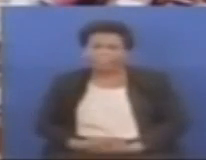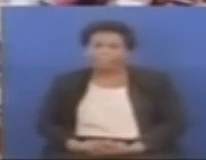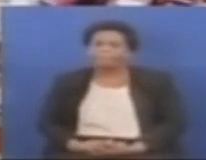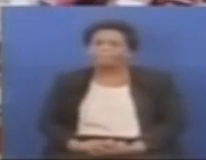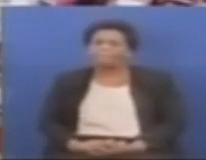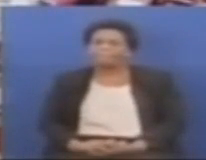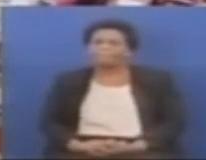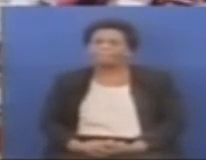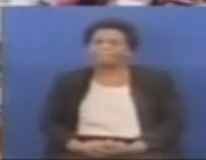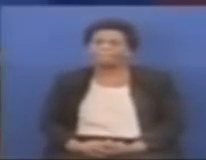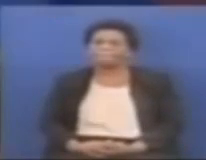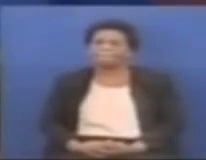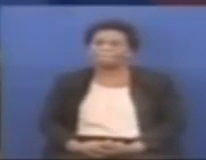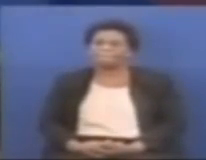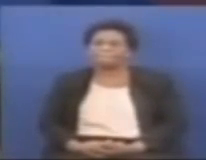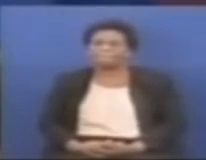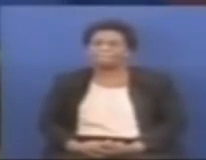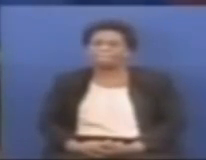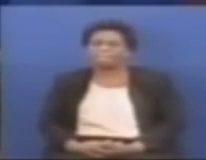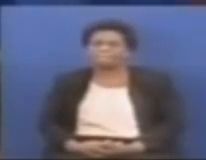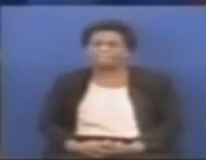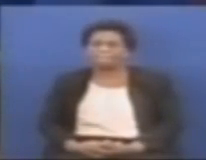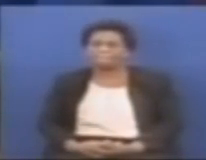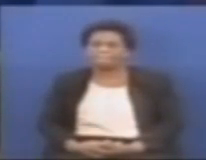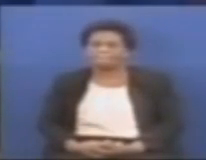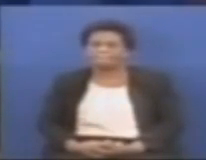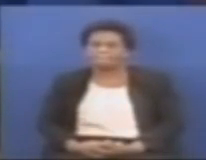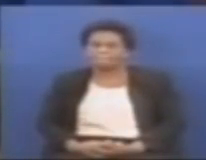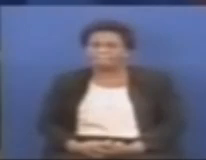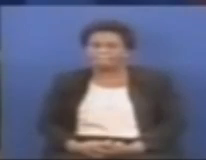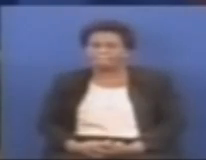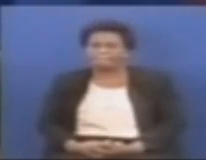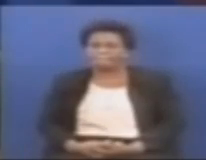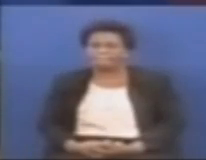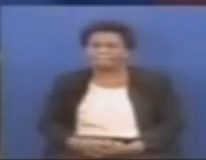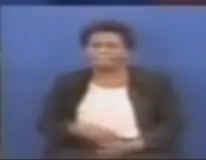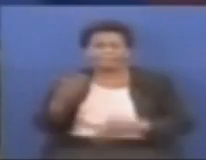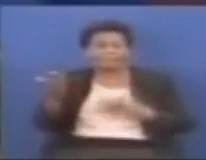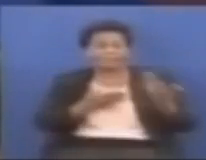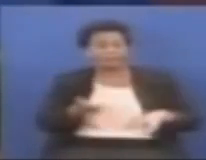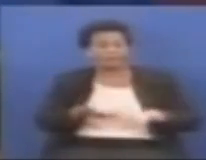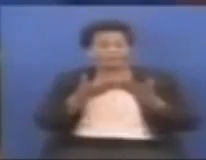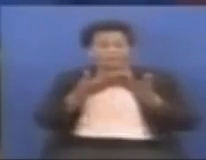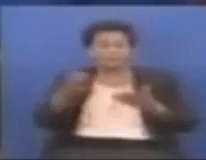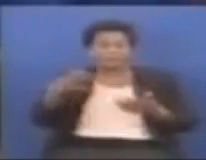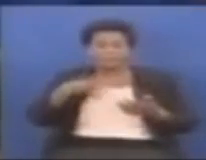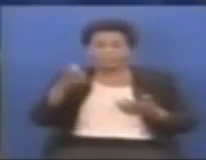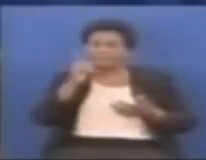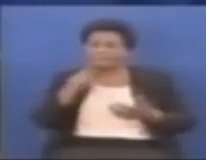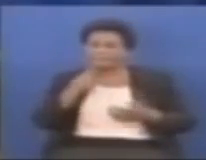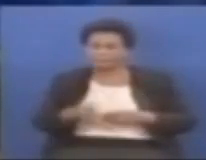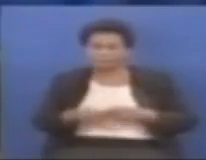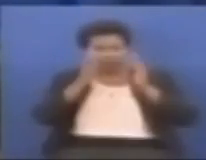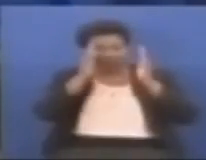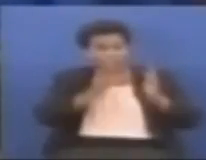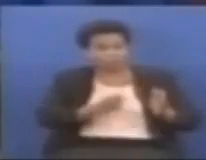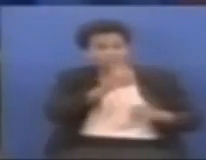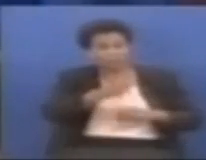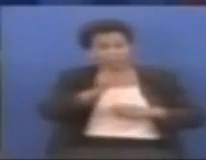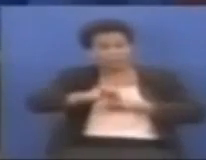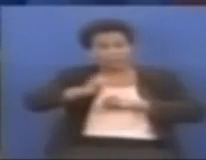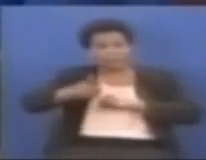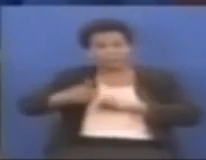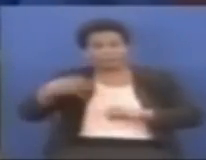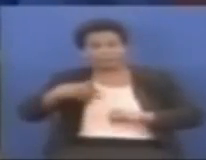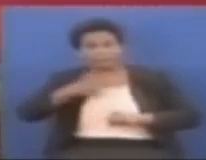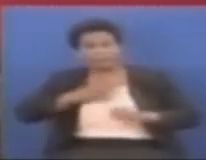REA awamu ya tatu mzunguko wa kwanza unaoendelea kutekelezwa wilayani Monduli na unaoendelea kutekelezwa wilayani Monduli. Asante mheshimiwa.